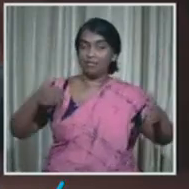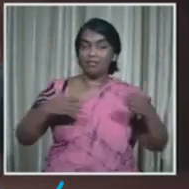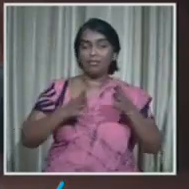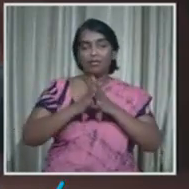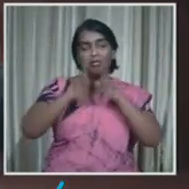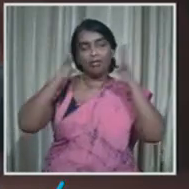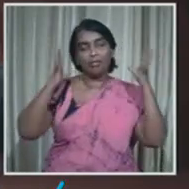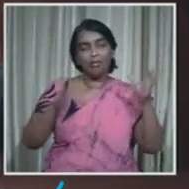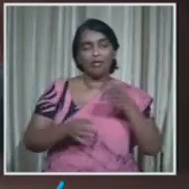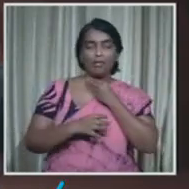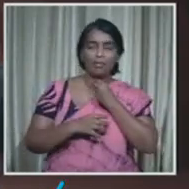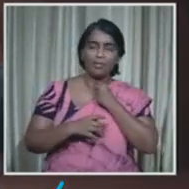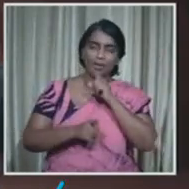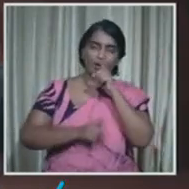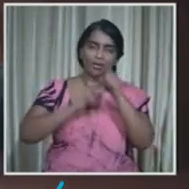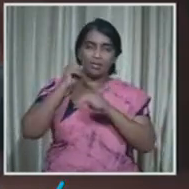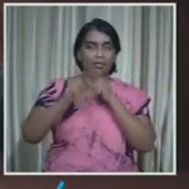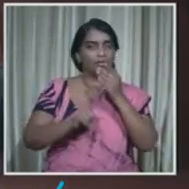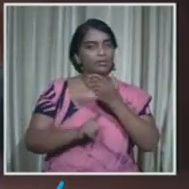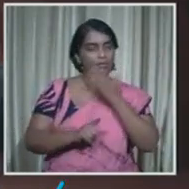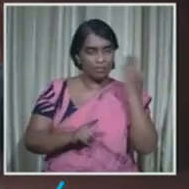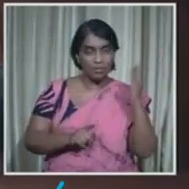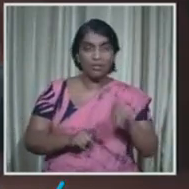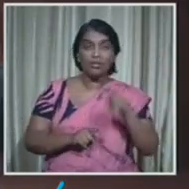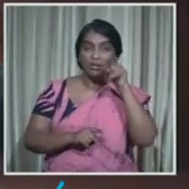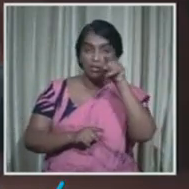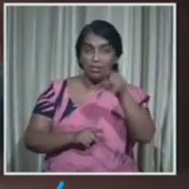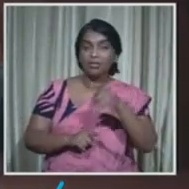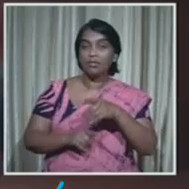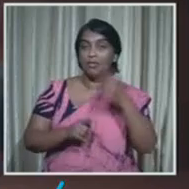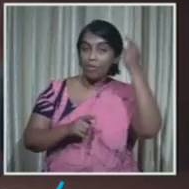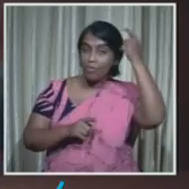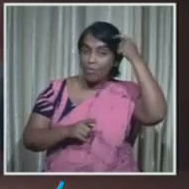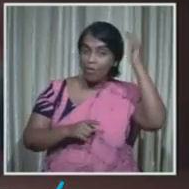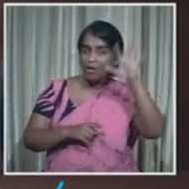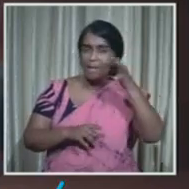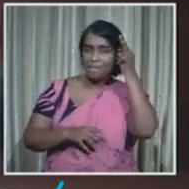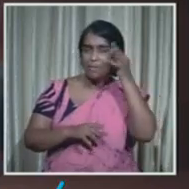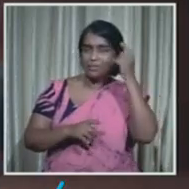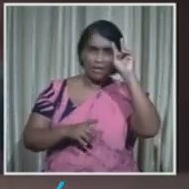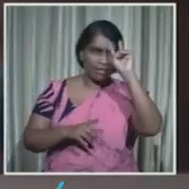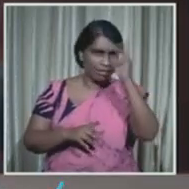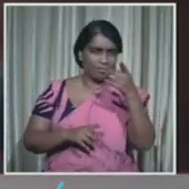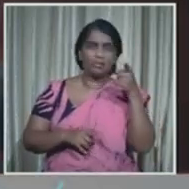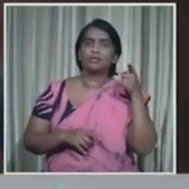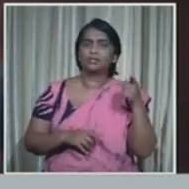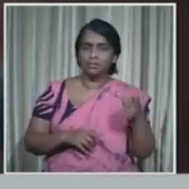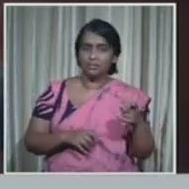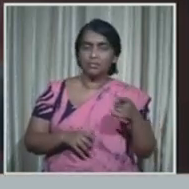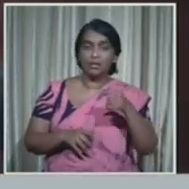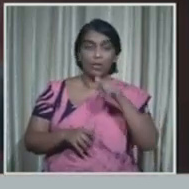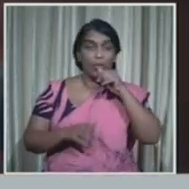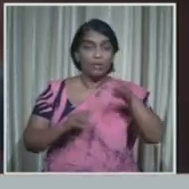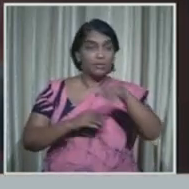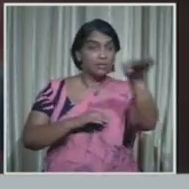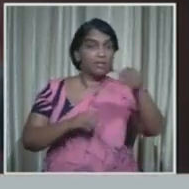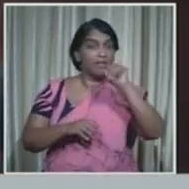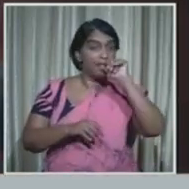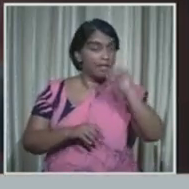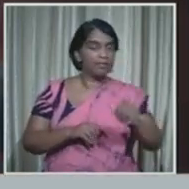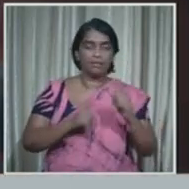තරම් දොඩවන්න පුළුවන්. ඒ නිසා ඔබගේ තියෙන මන ඔබගේ ඔළුවේ හැදී තිබෙන මනස්ගතත් පොළවේ යථාර්ථයත් අතර වෙනසක්